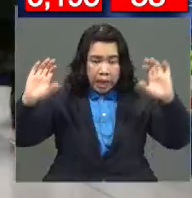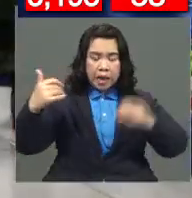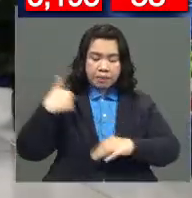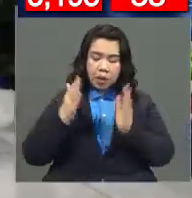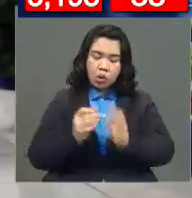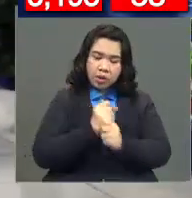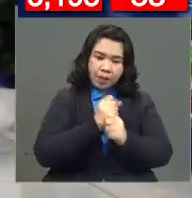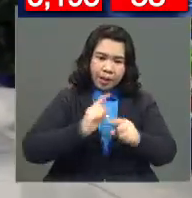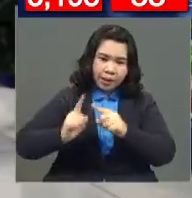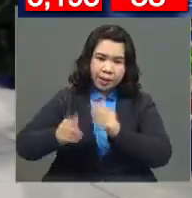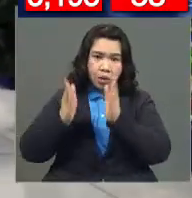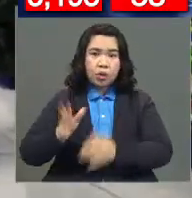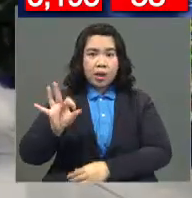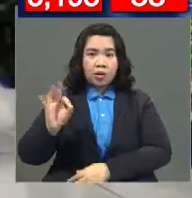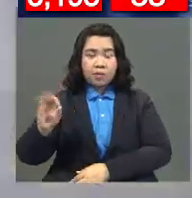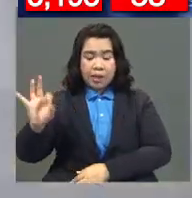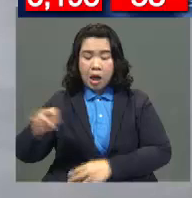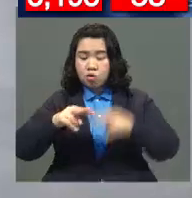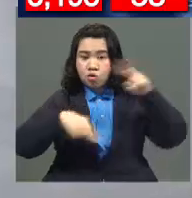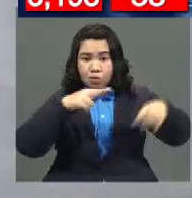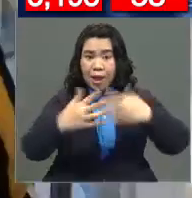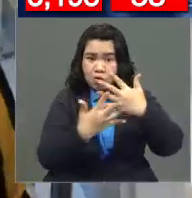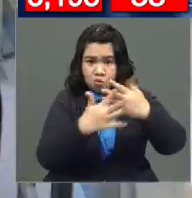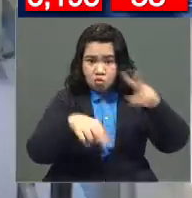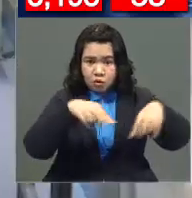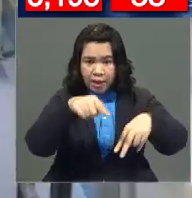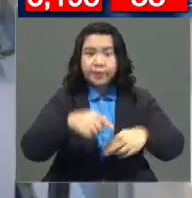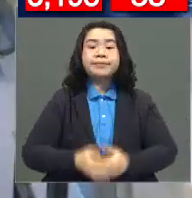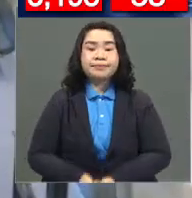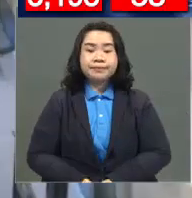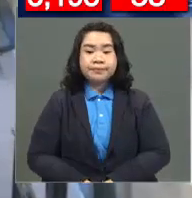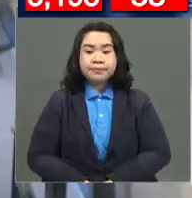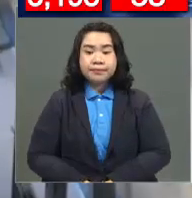คนส่วนใหญ่กระทำความผิดในคดียาเสพติดค่ะแล้วก็มีข้าราชการพนักงานลูกจ้างราชทานดูแลอยู่99คนค่ะadd a